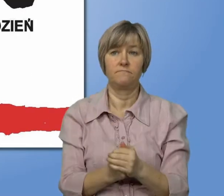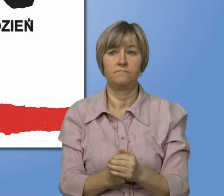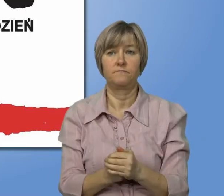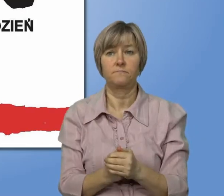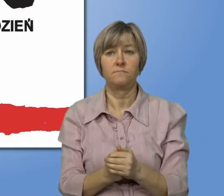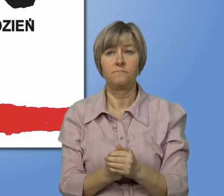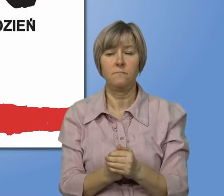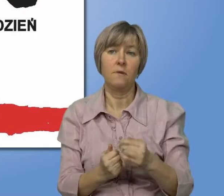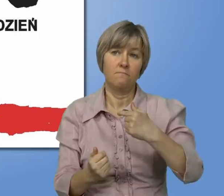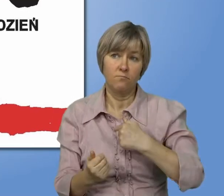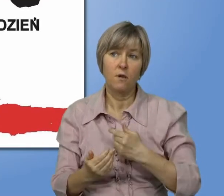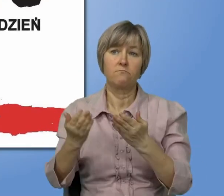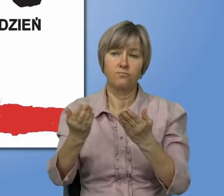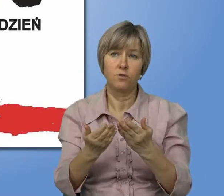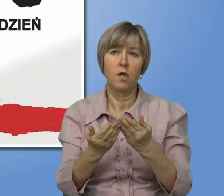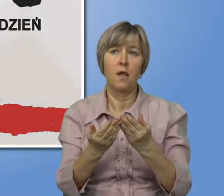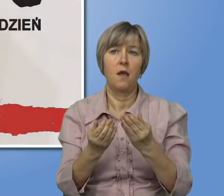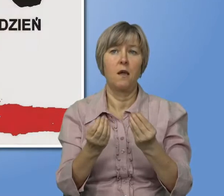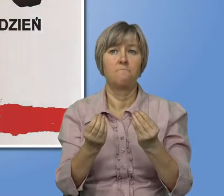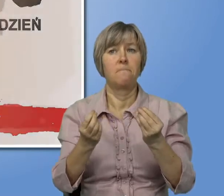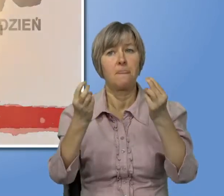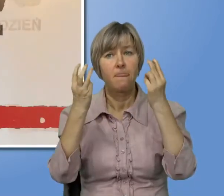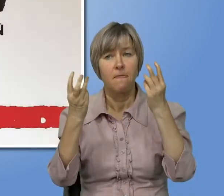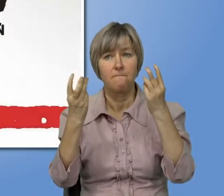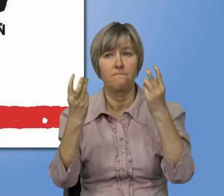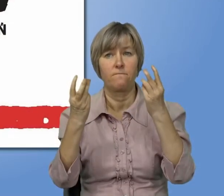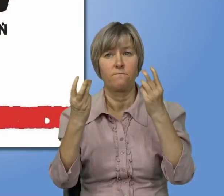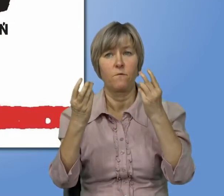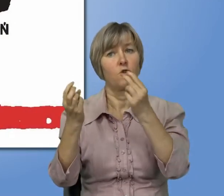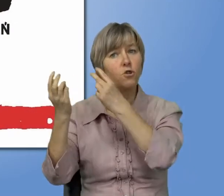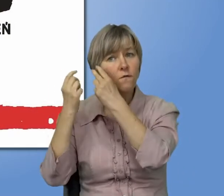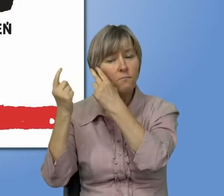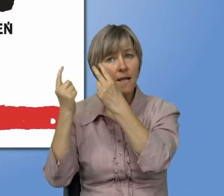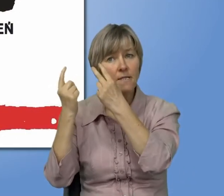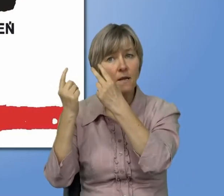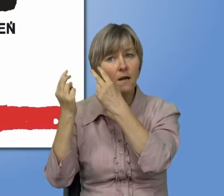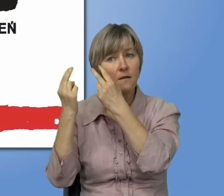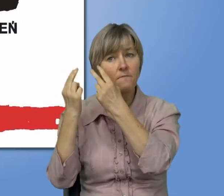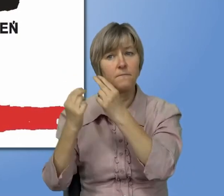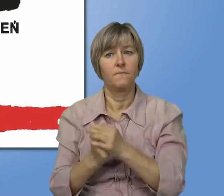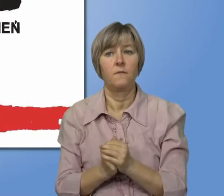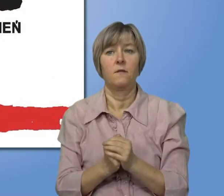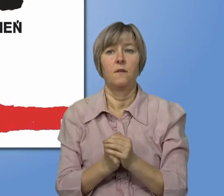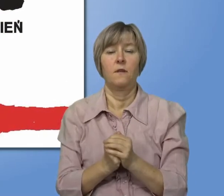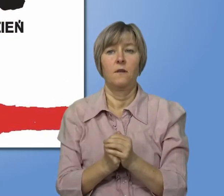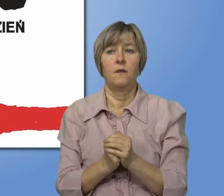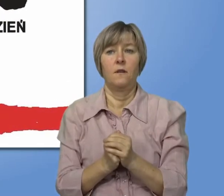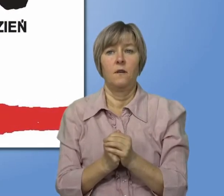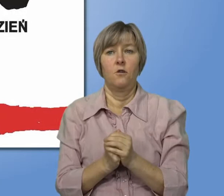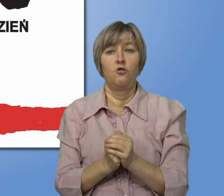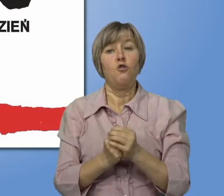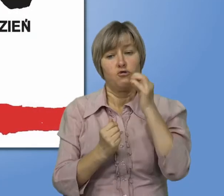wyrażę apel, nie tylko mój, ale też zespołu ECS-u. To dobrze, że otwarto